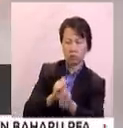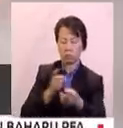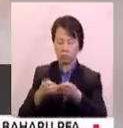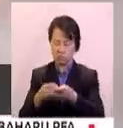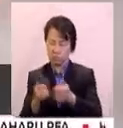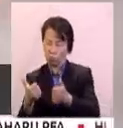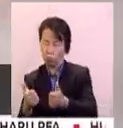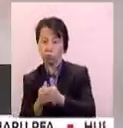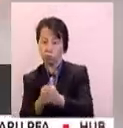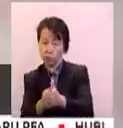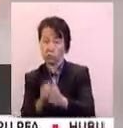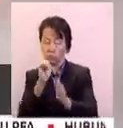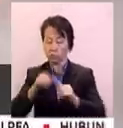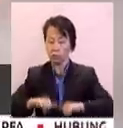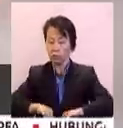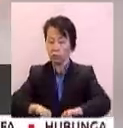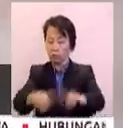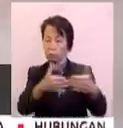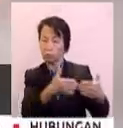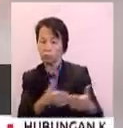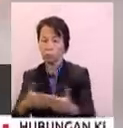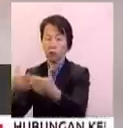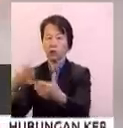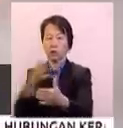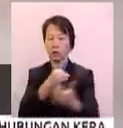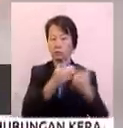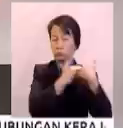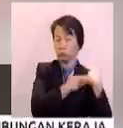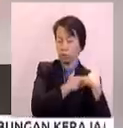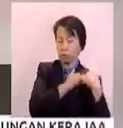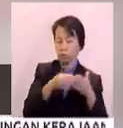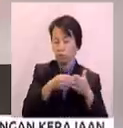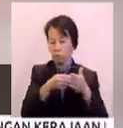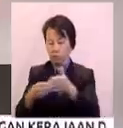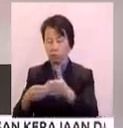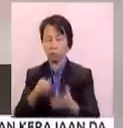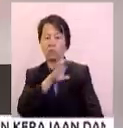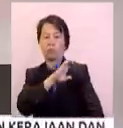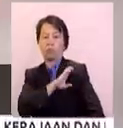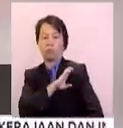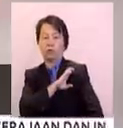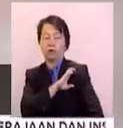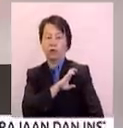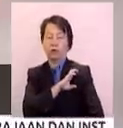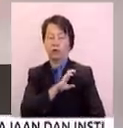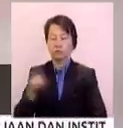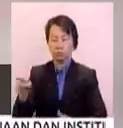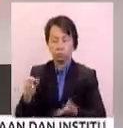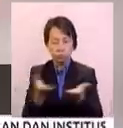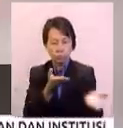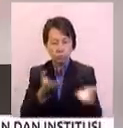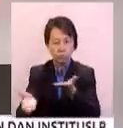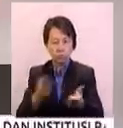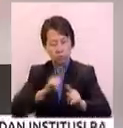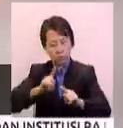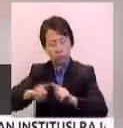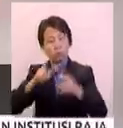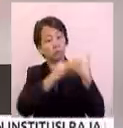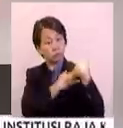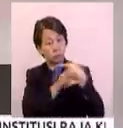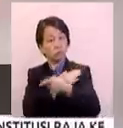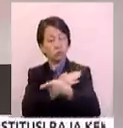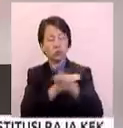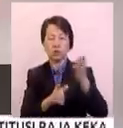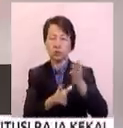kepimpinan tinggi bagi meneruskan kesinambungan serta tanggungjawab menerajui PDRM. Sepanjang perkhidmatan, beliau memegang pelbagai jawatan